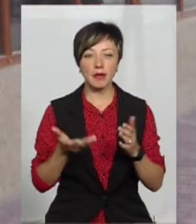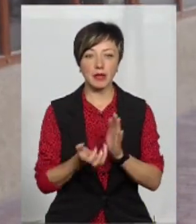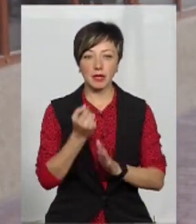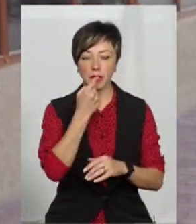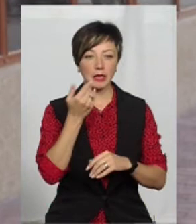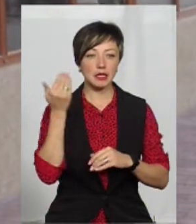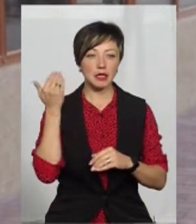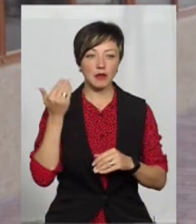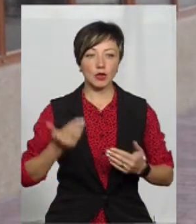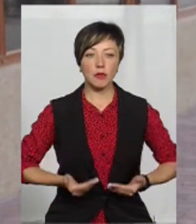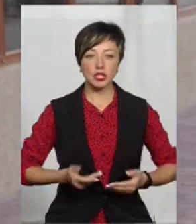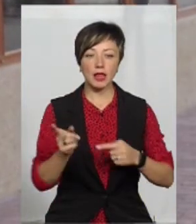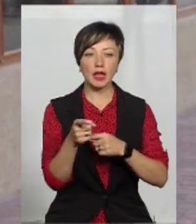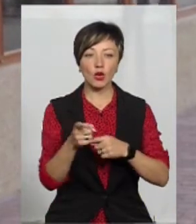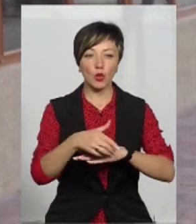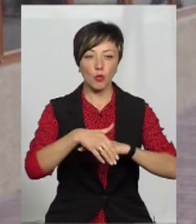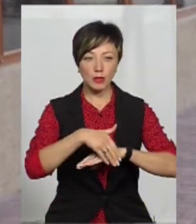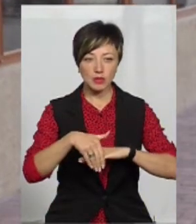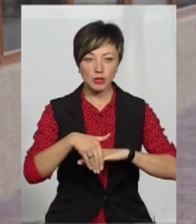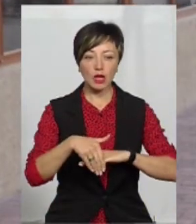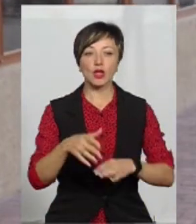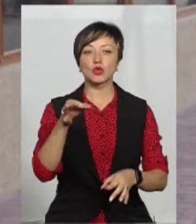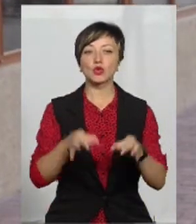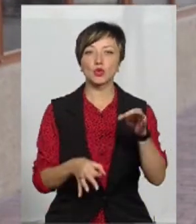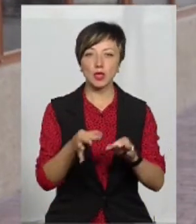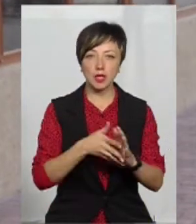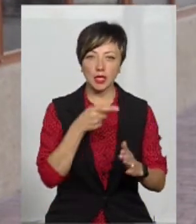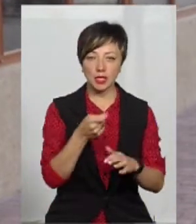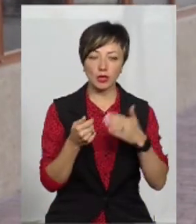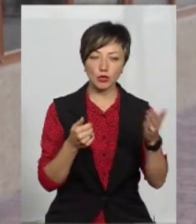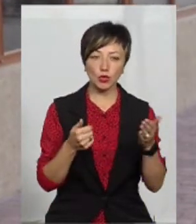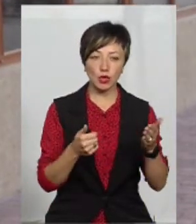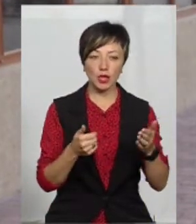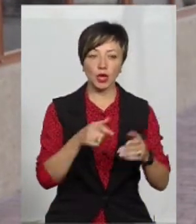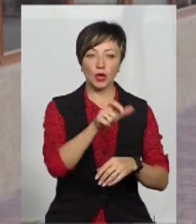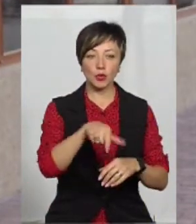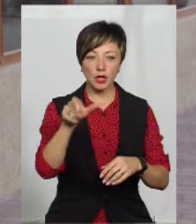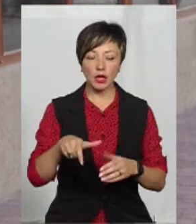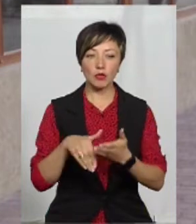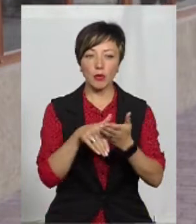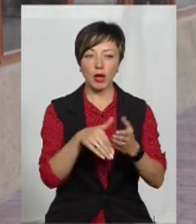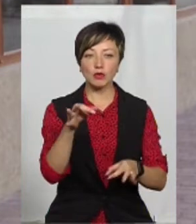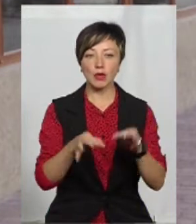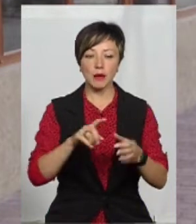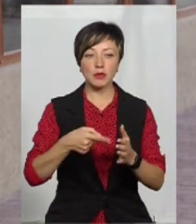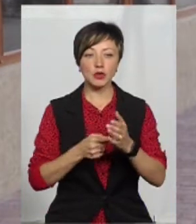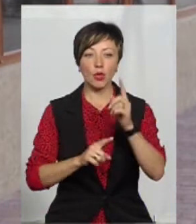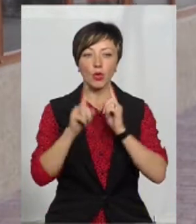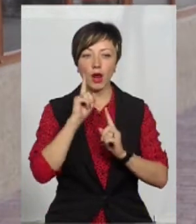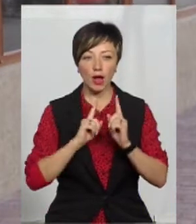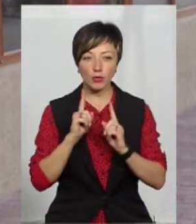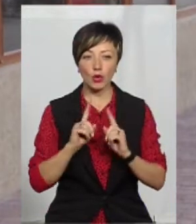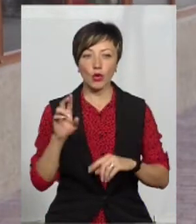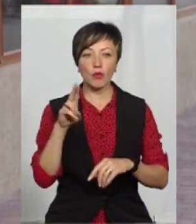недавно мешканців Тернопільської, ми судилися на стороні мешканців, допомагали їм судитися з міською радою